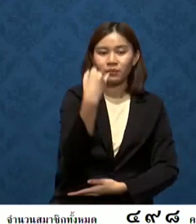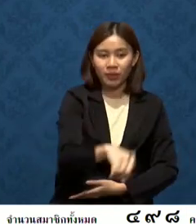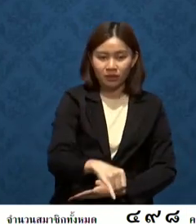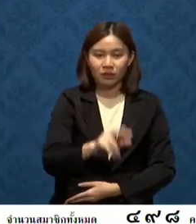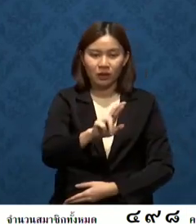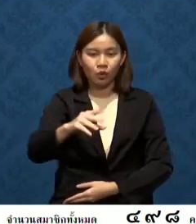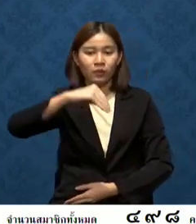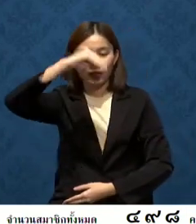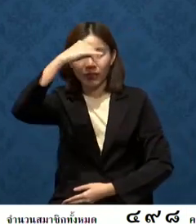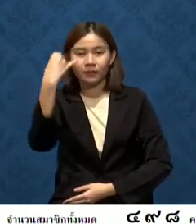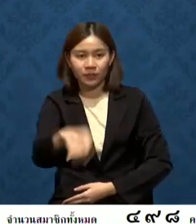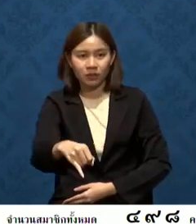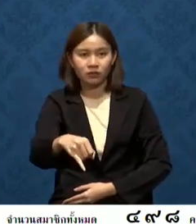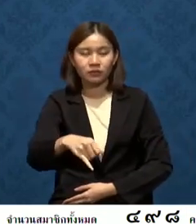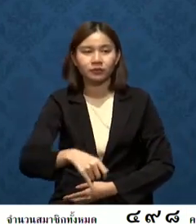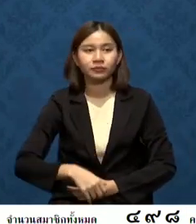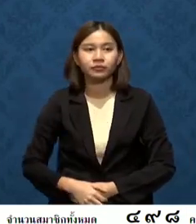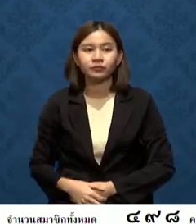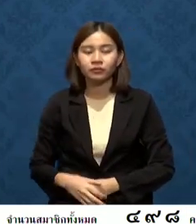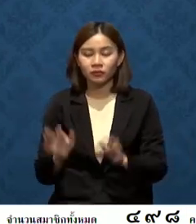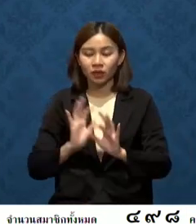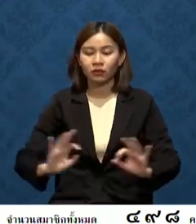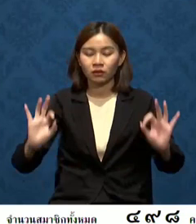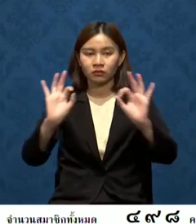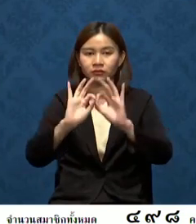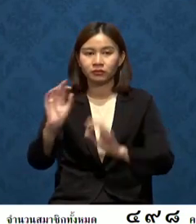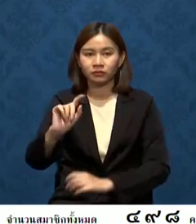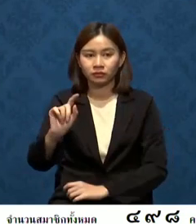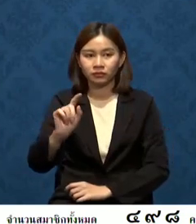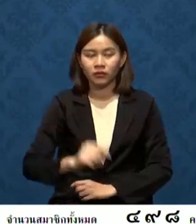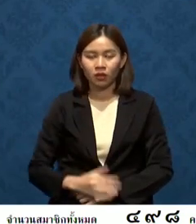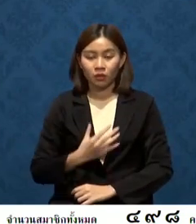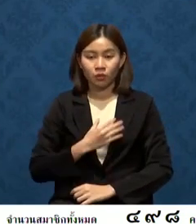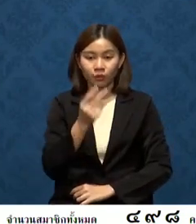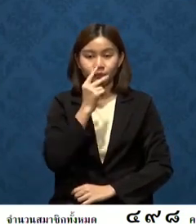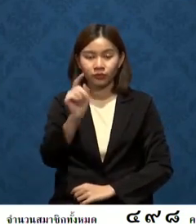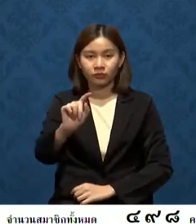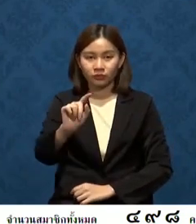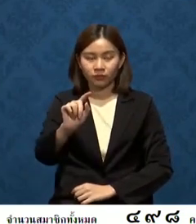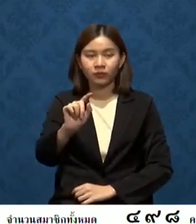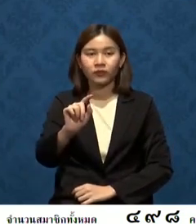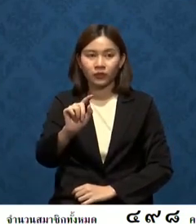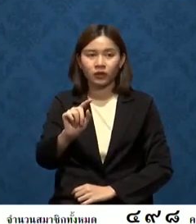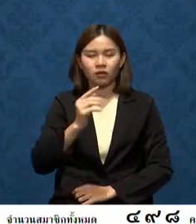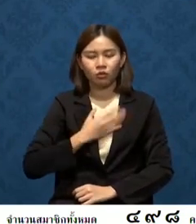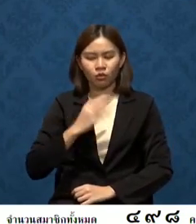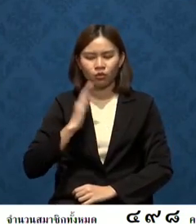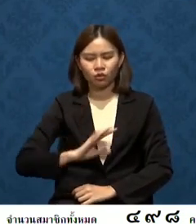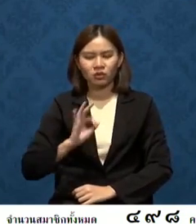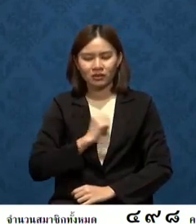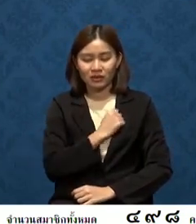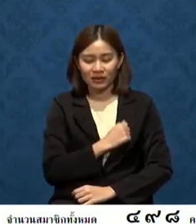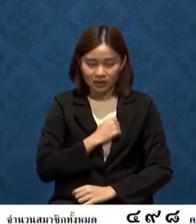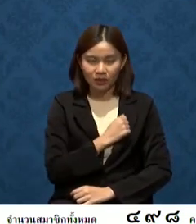ศึกษาประการสำคัญคือที่ผมเห็นว่าผมรู้สึกว่าเสียใจ